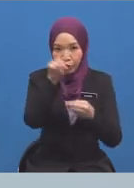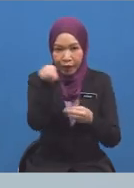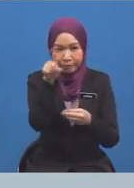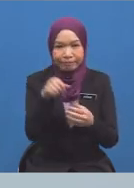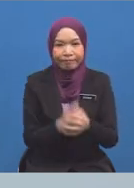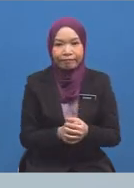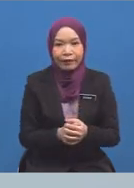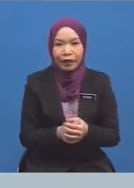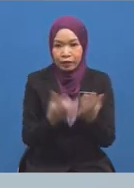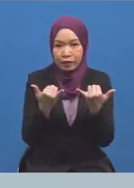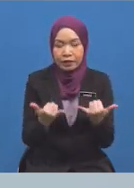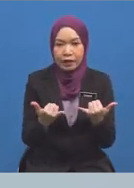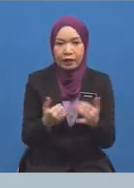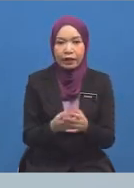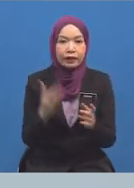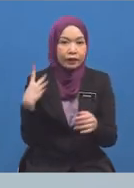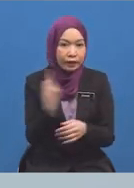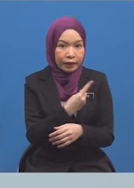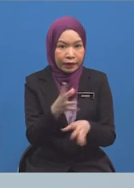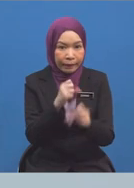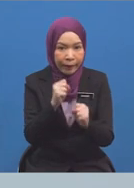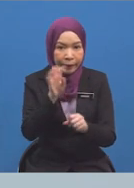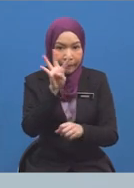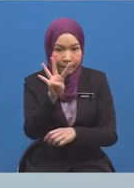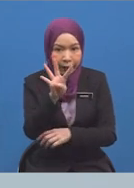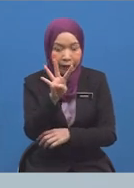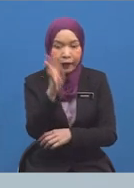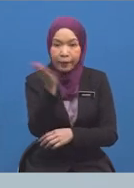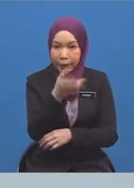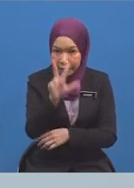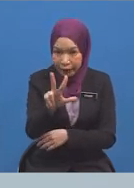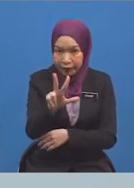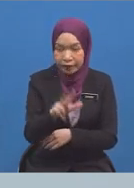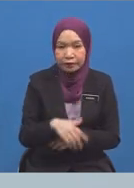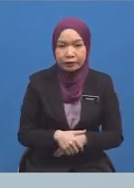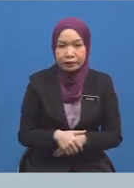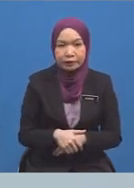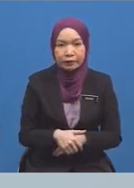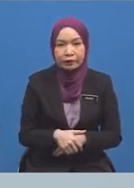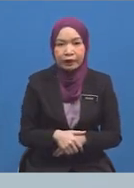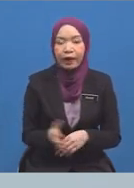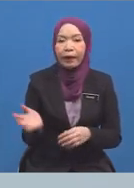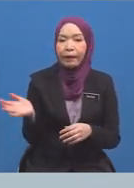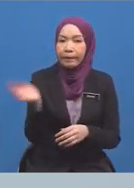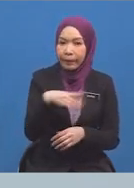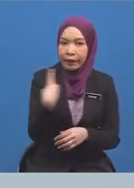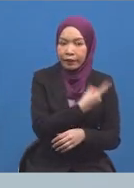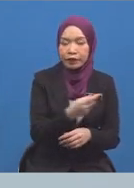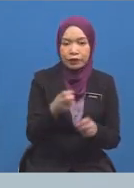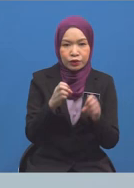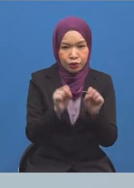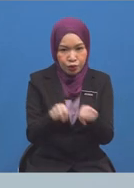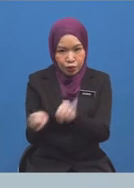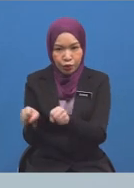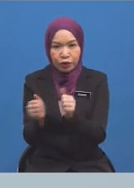sekarang kita dapat empat pertiga Mari kita susun dalam